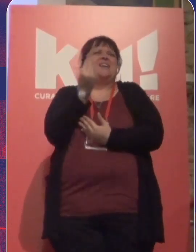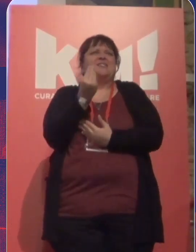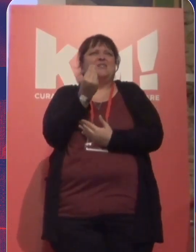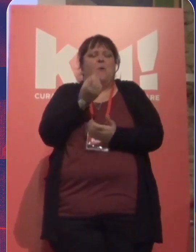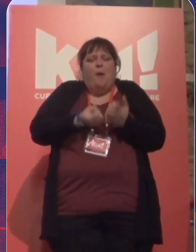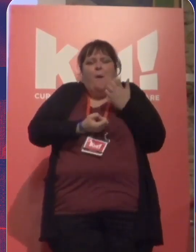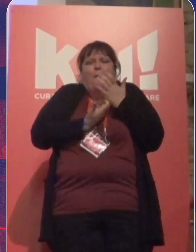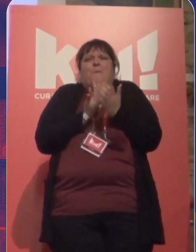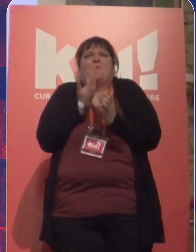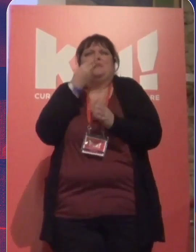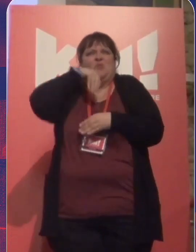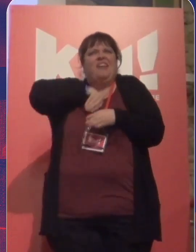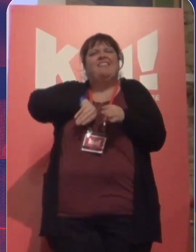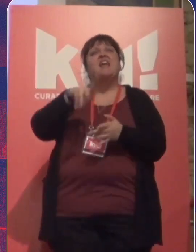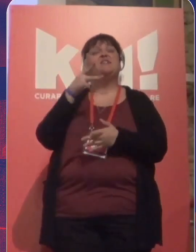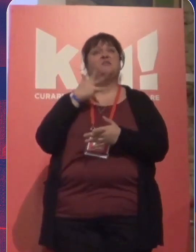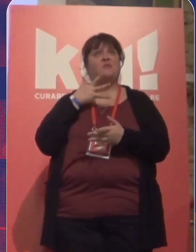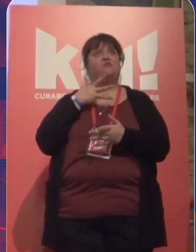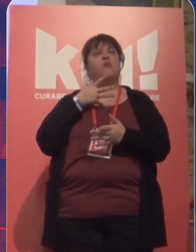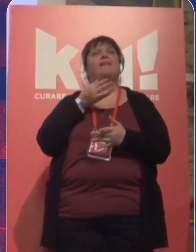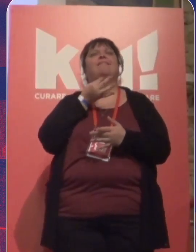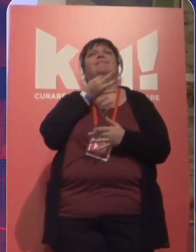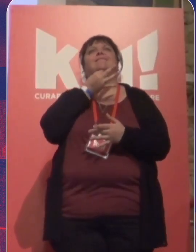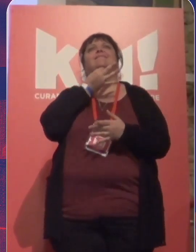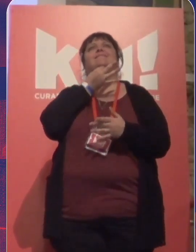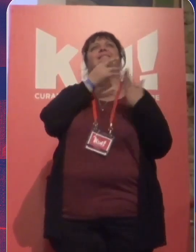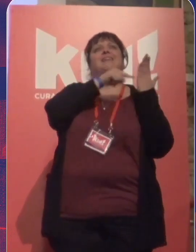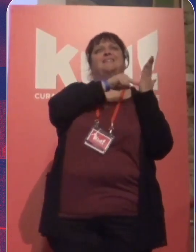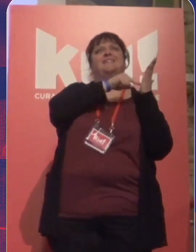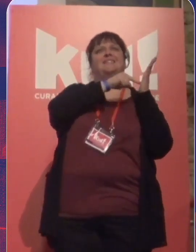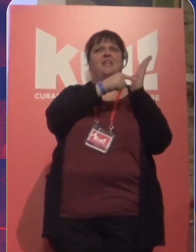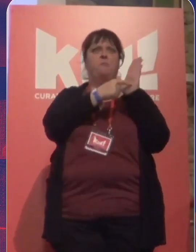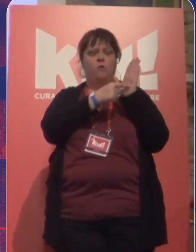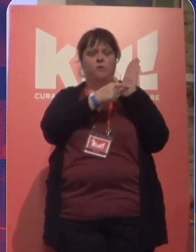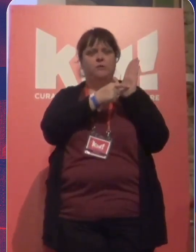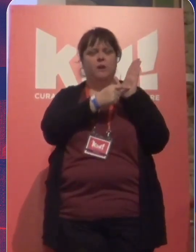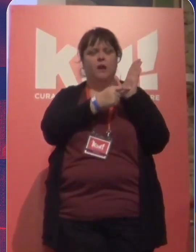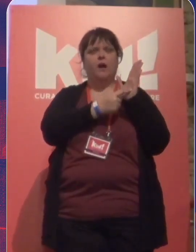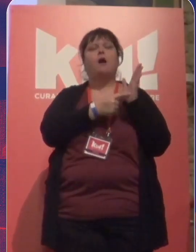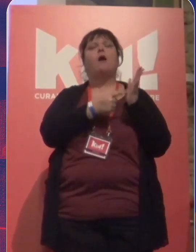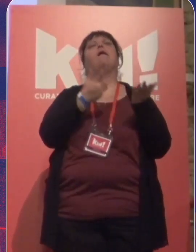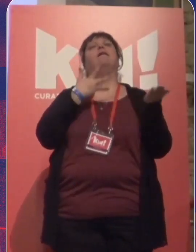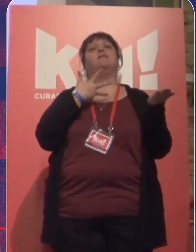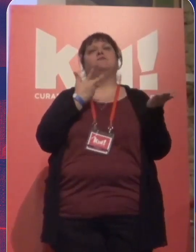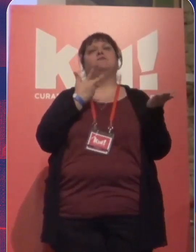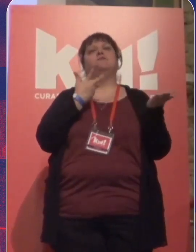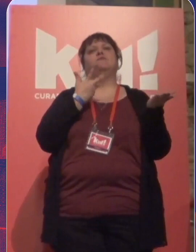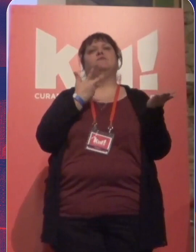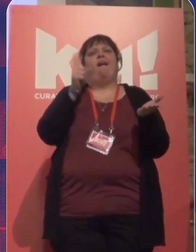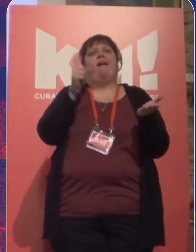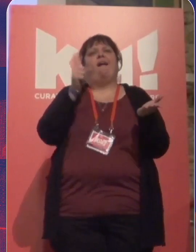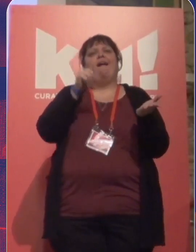anche una sete di obbedienza che lo scatto solleva